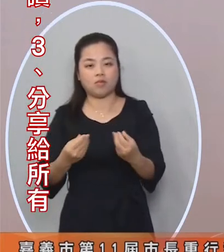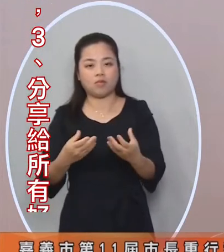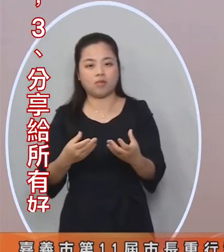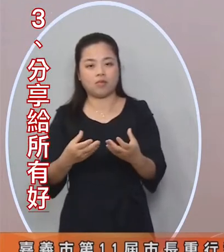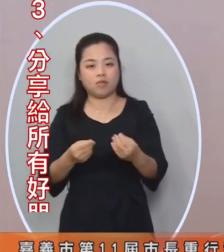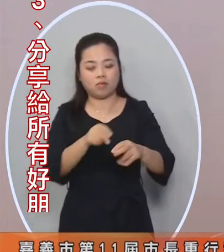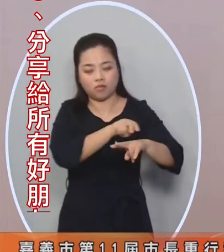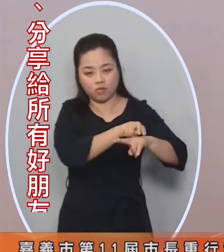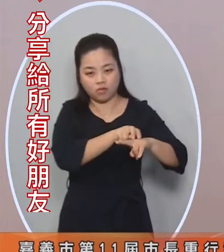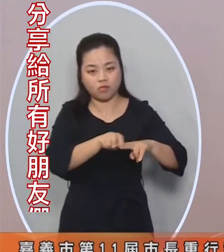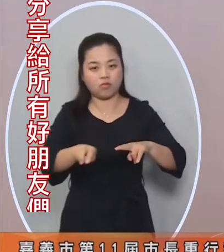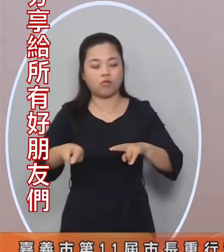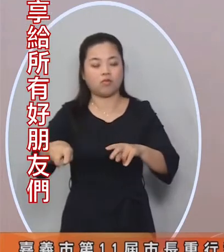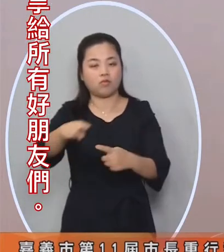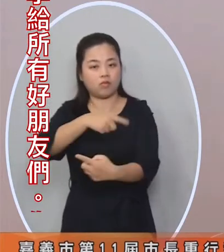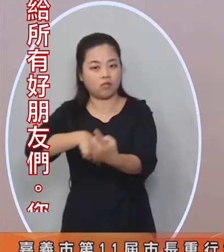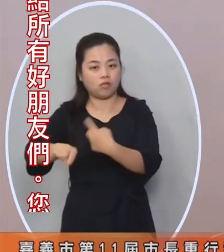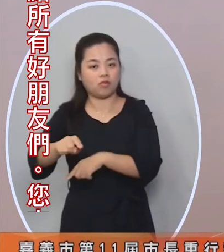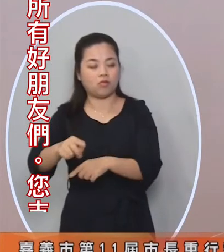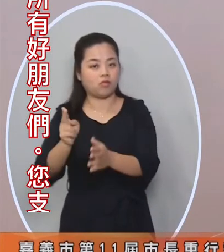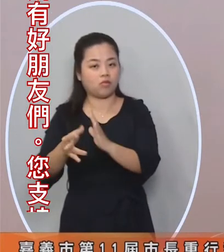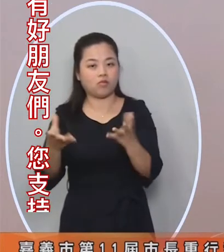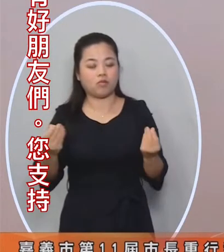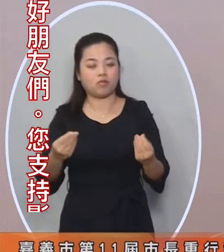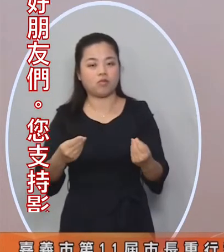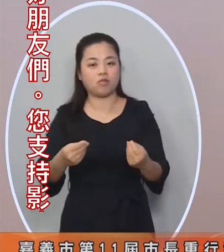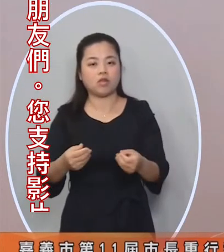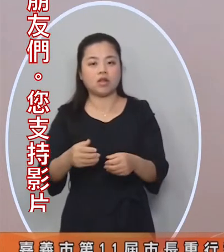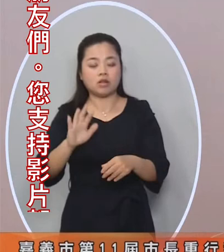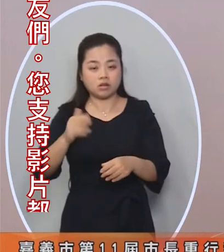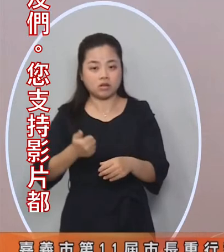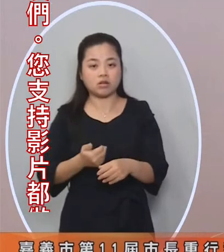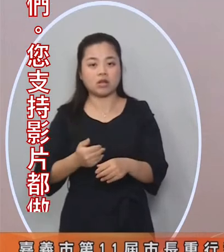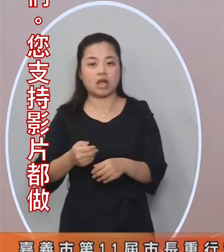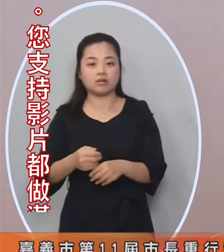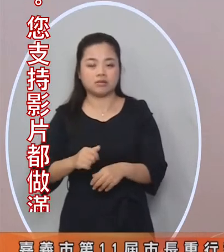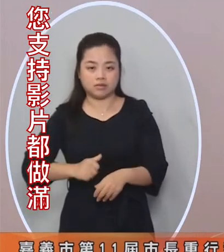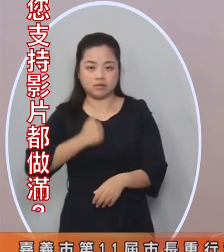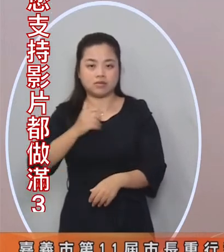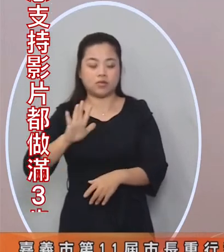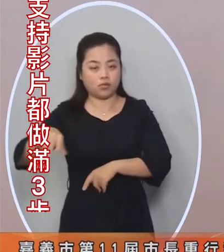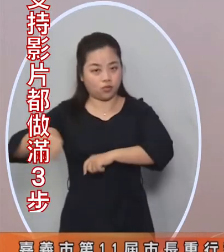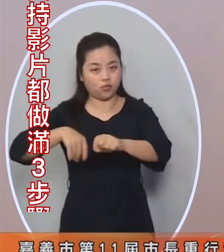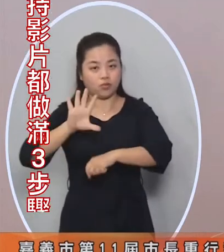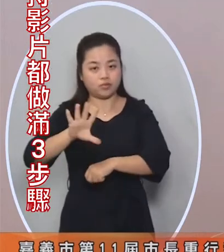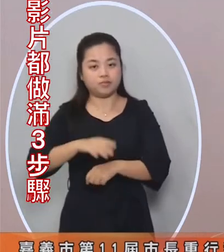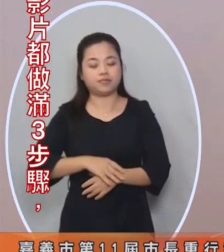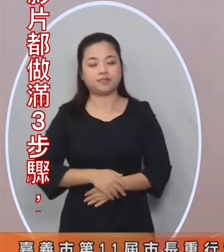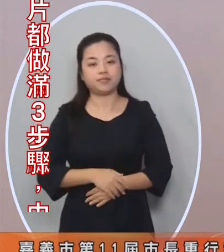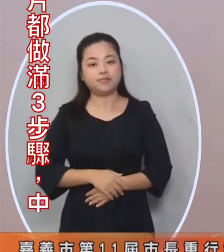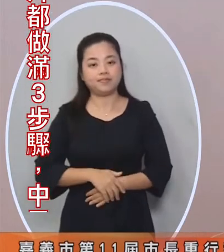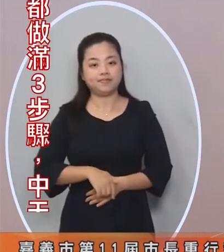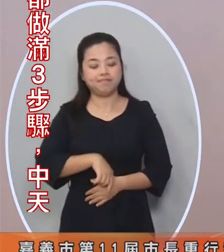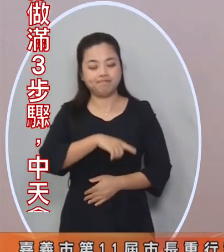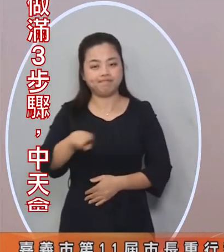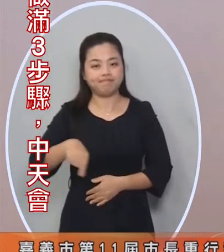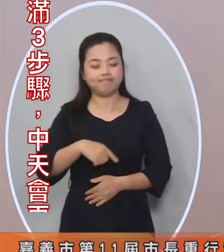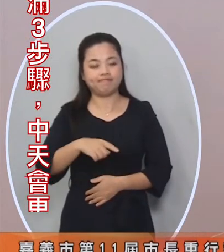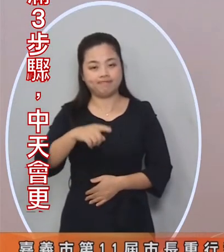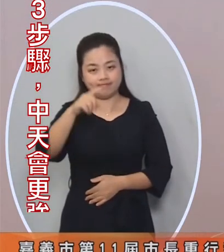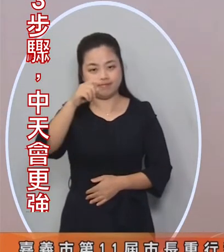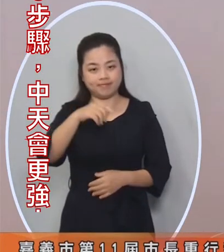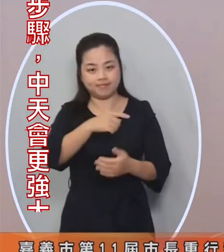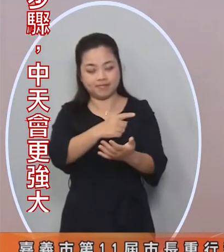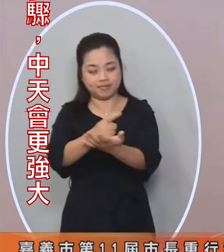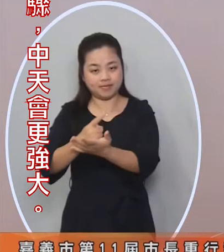轨道的运输。事实上是有规划，所以我在这里， 要带着咱济济乡亲的期待，